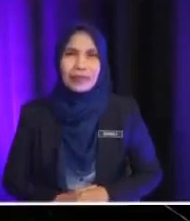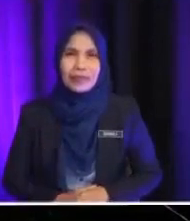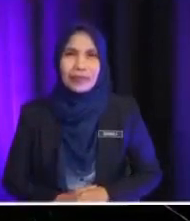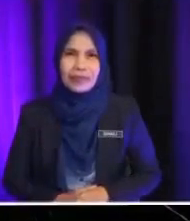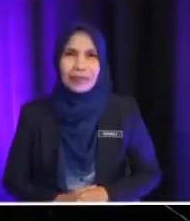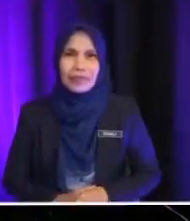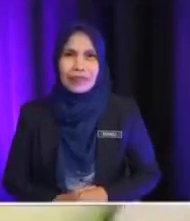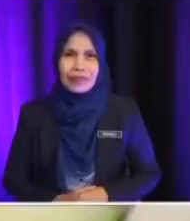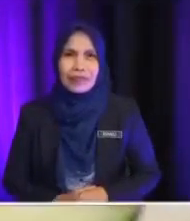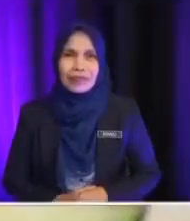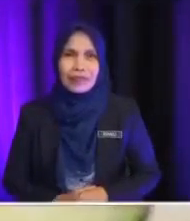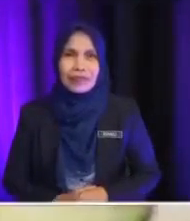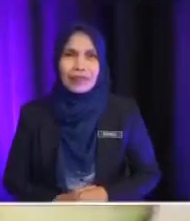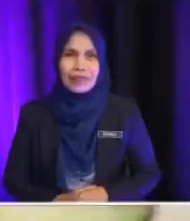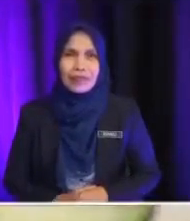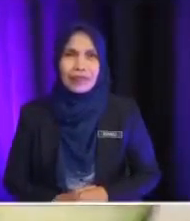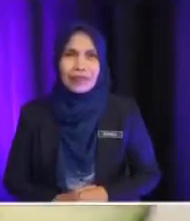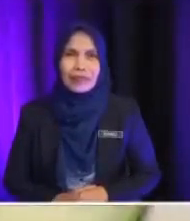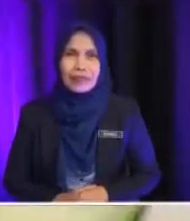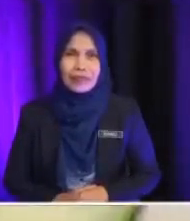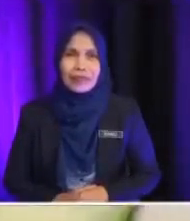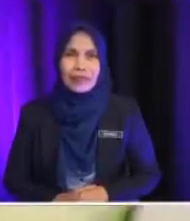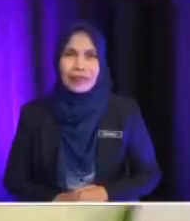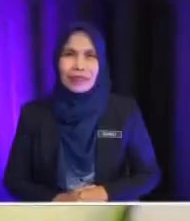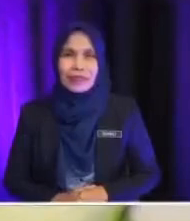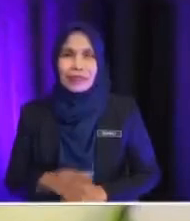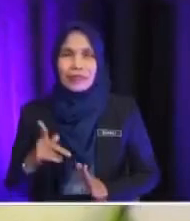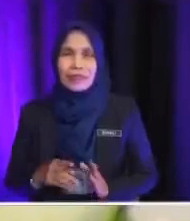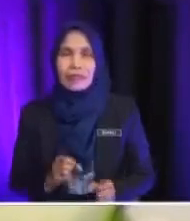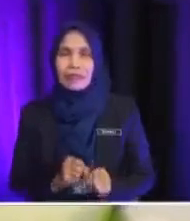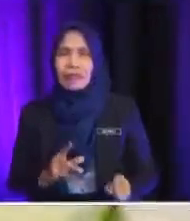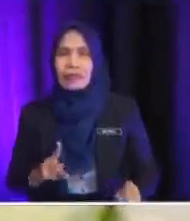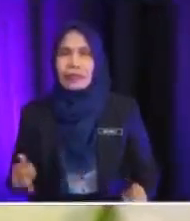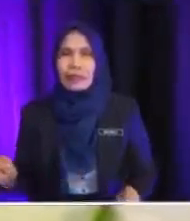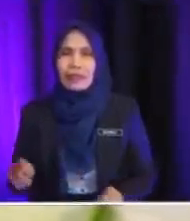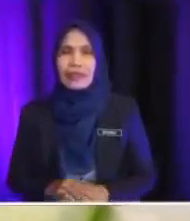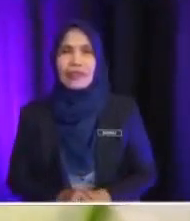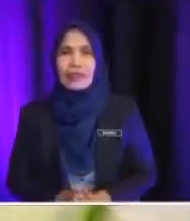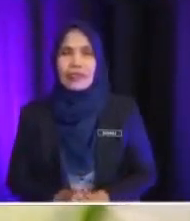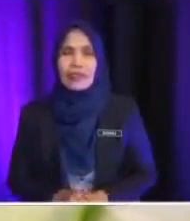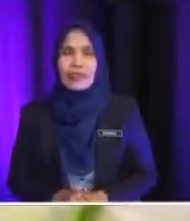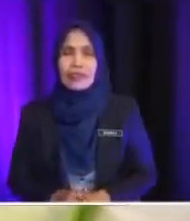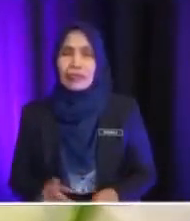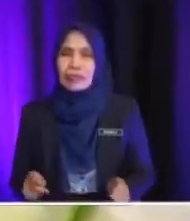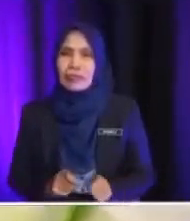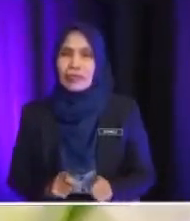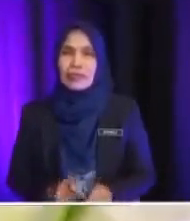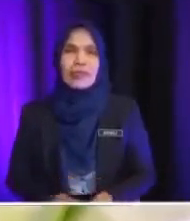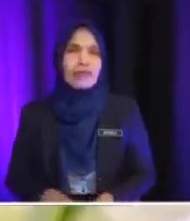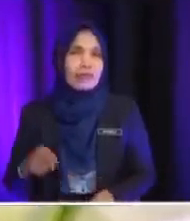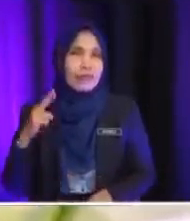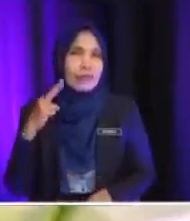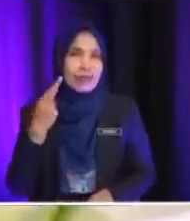Wow, ni ya, ibaratnya apa? Kita punya penyediaan seperti restoran bertaraf antarabangsa cikgu. Ikut